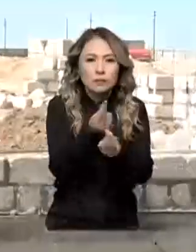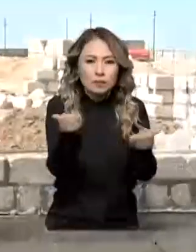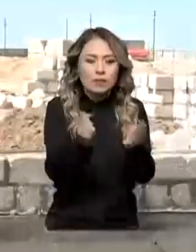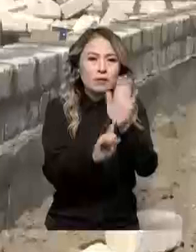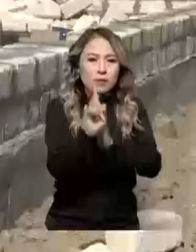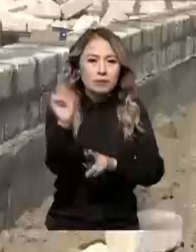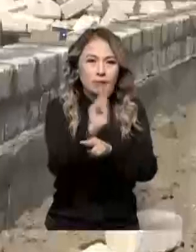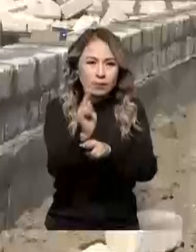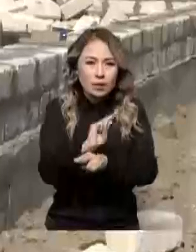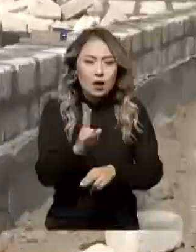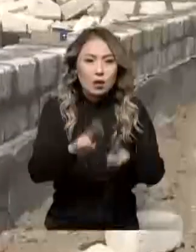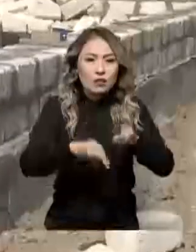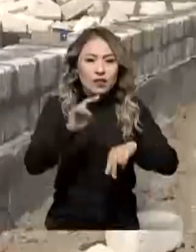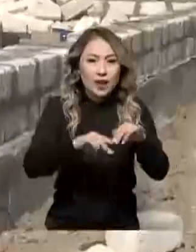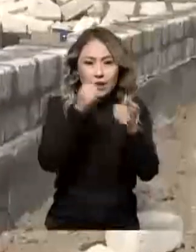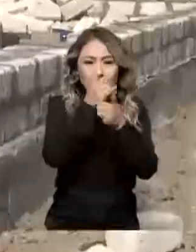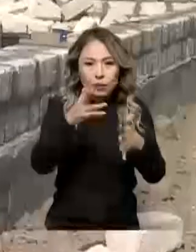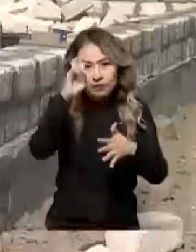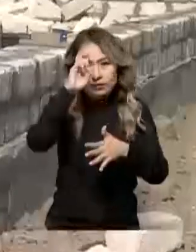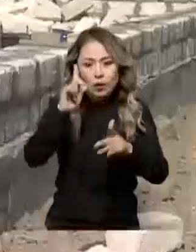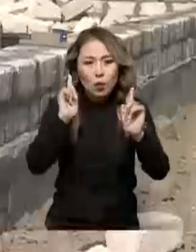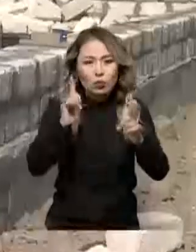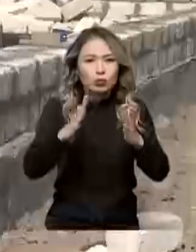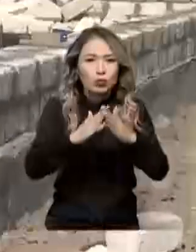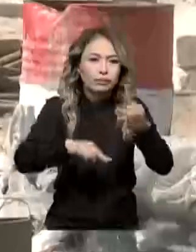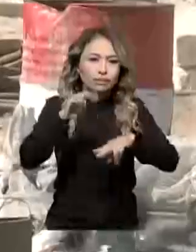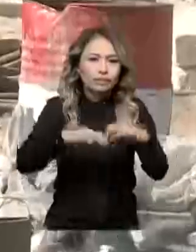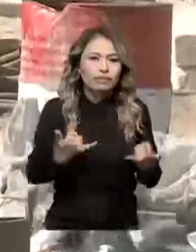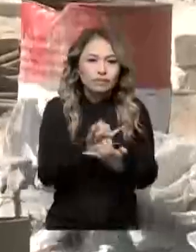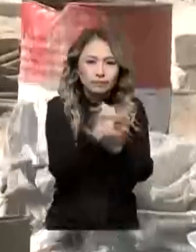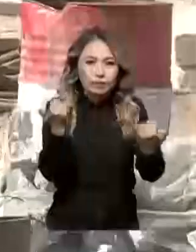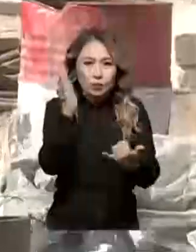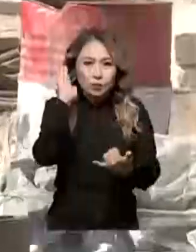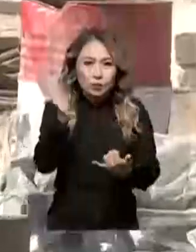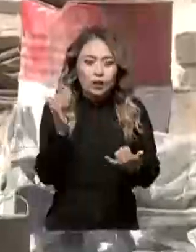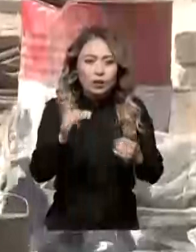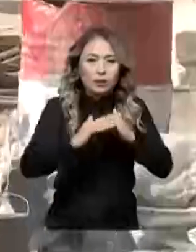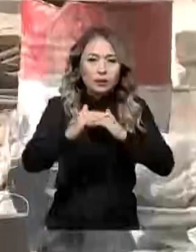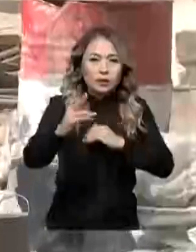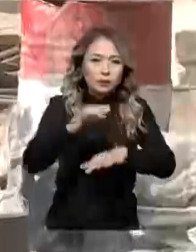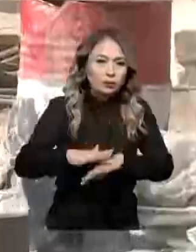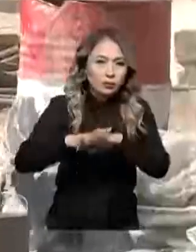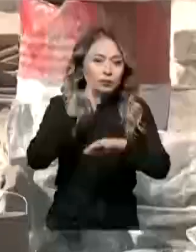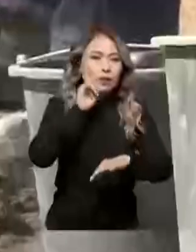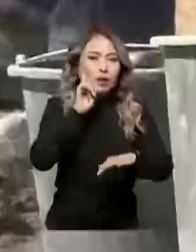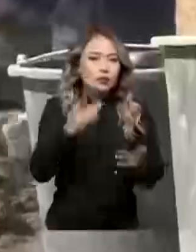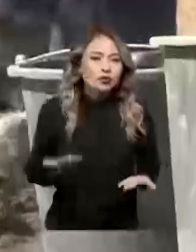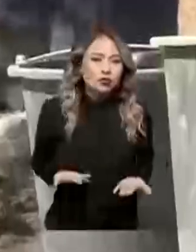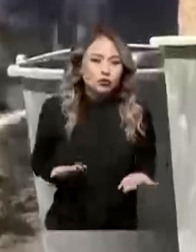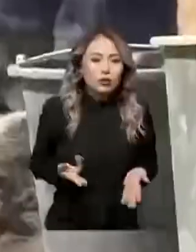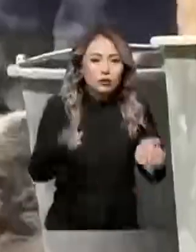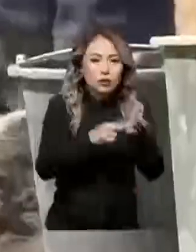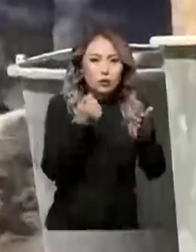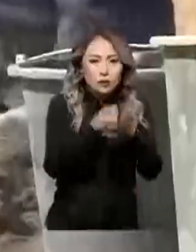кірісті. Ал өздері сала алмайтын жандарға мемлекет жайды жаңа үйлер салып беруді қолға алды. Әзірге жергілікті билік бөлген уақытша орында тұрып жатқандар 42